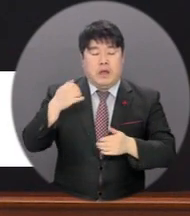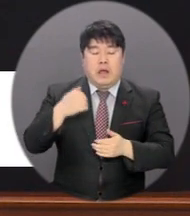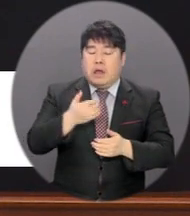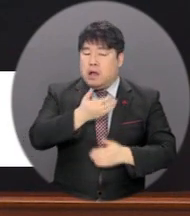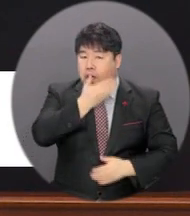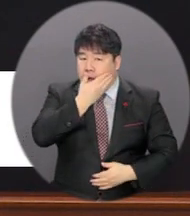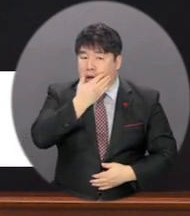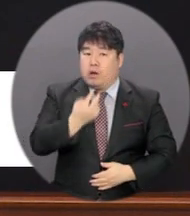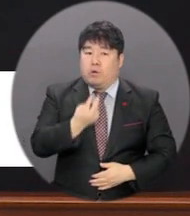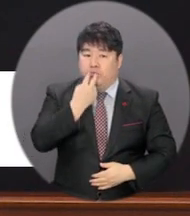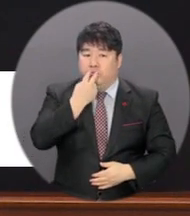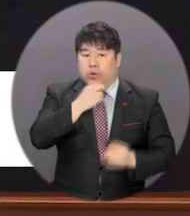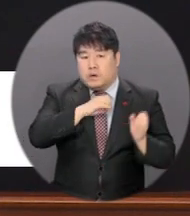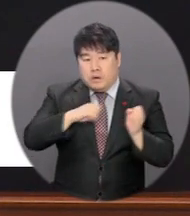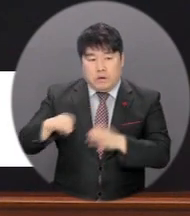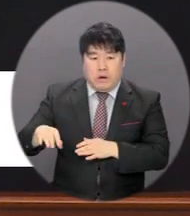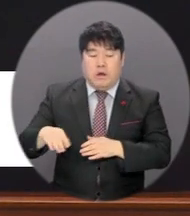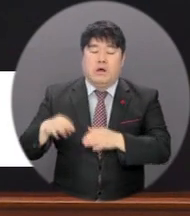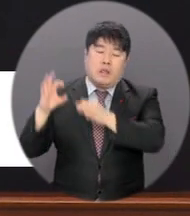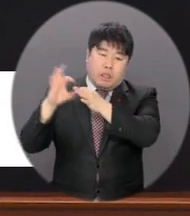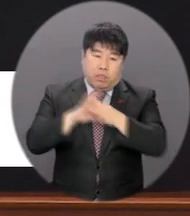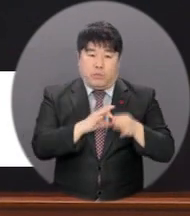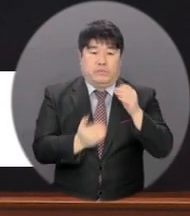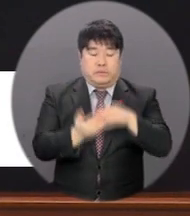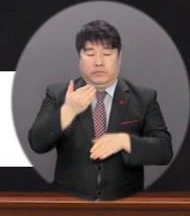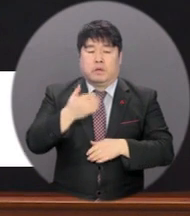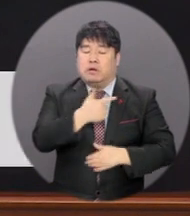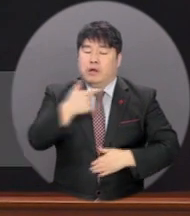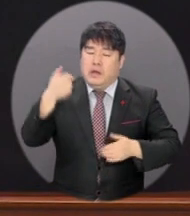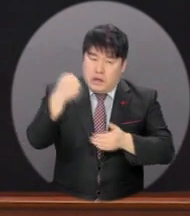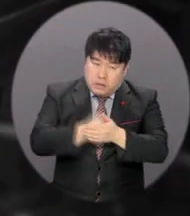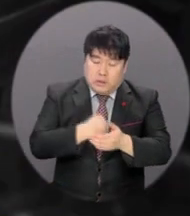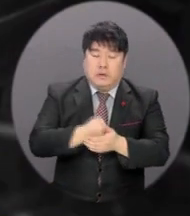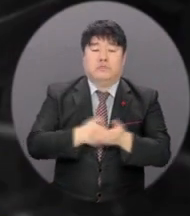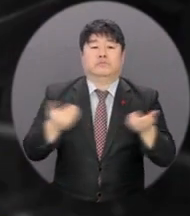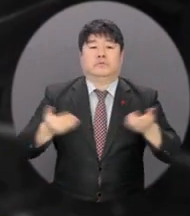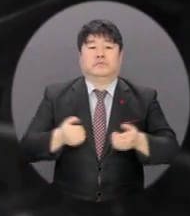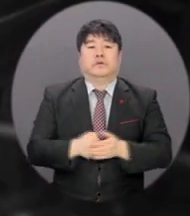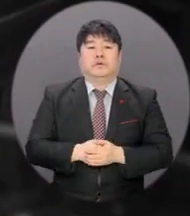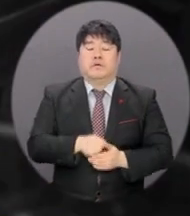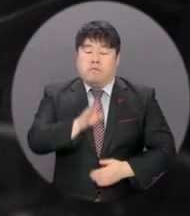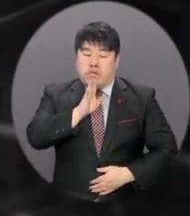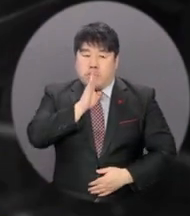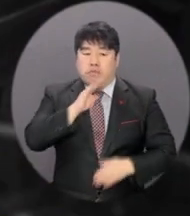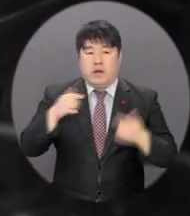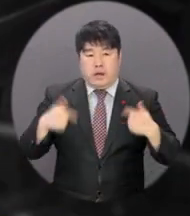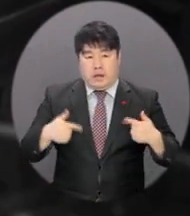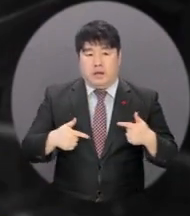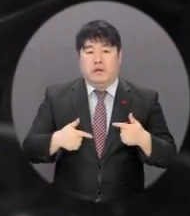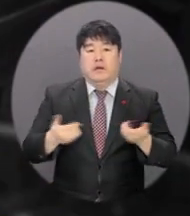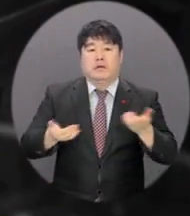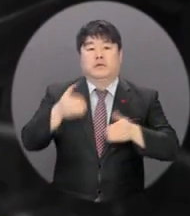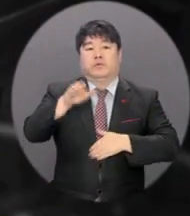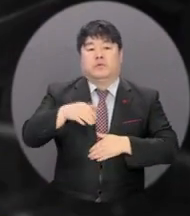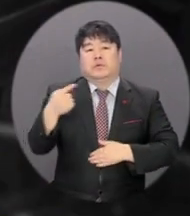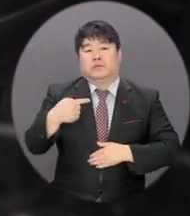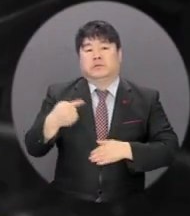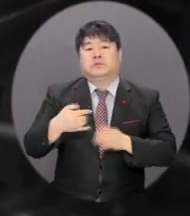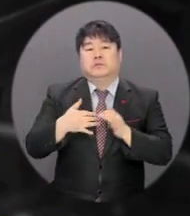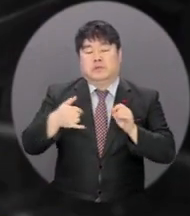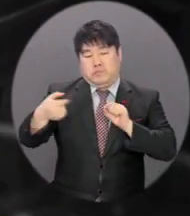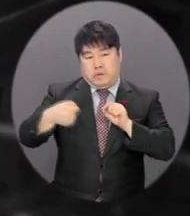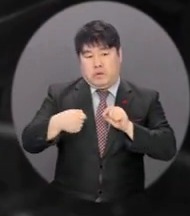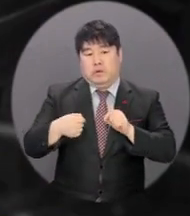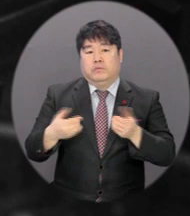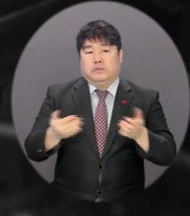일이 끊이지 않고 있습니다. 매우 안타까운 일입니다. 실제로 매년 현장에서 1,000명 가까운 노동자가